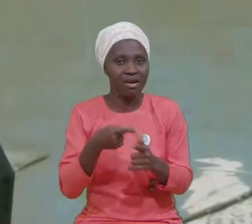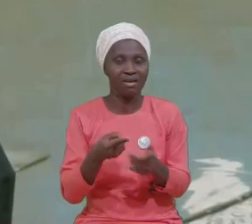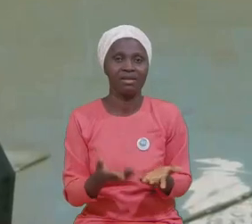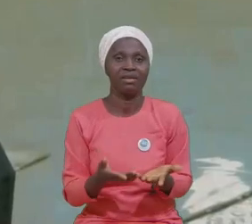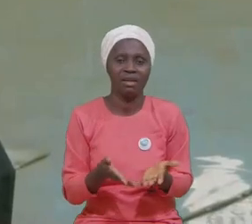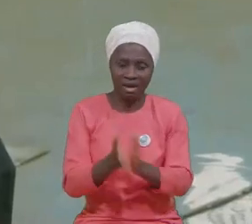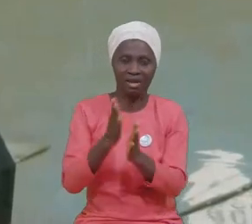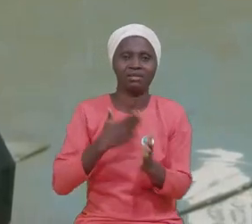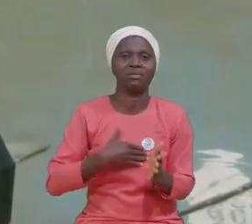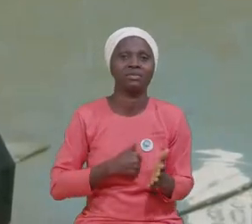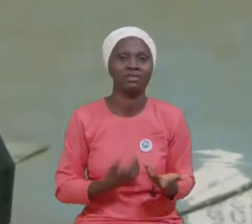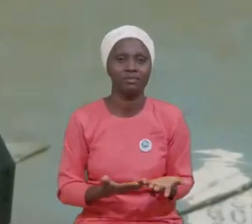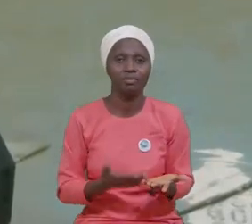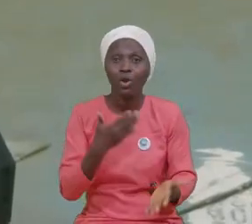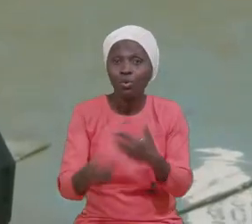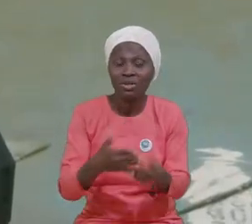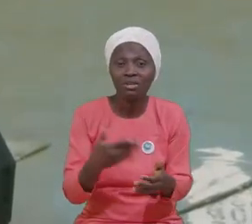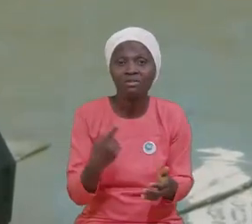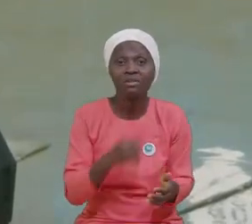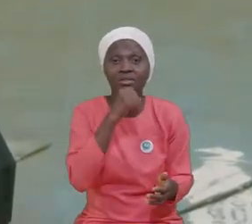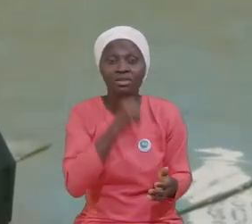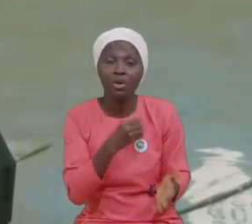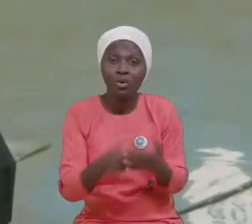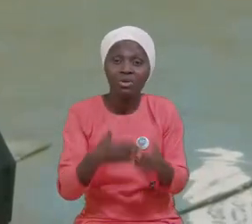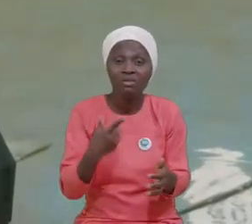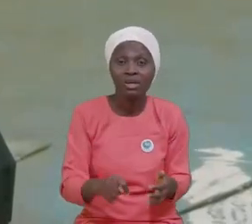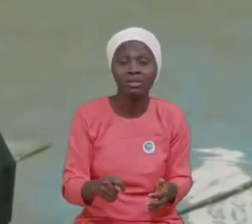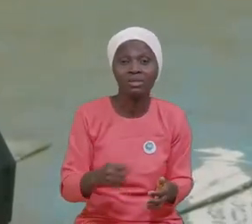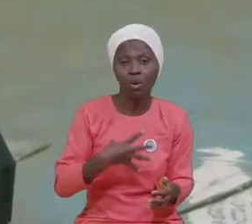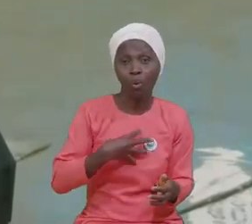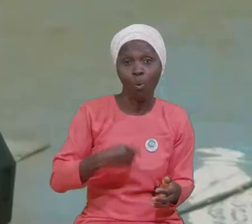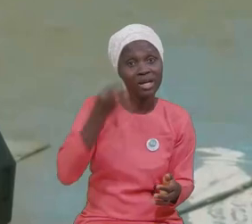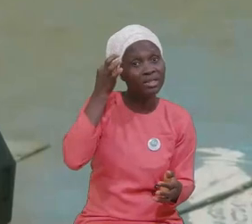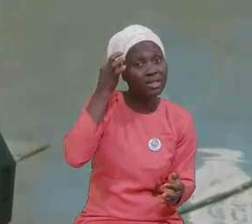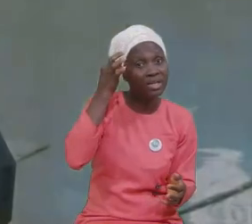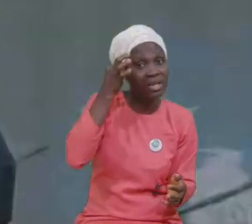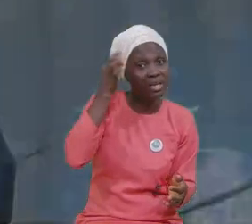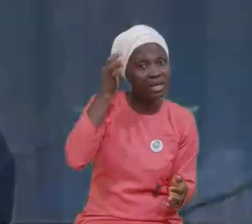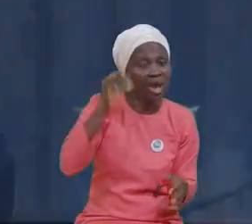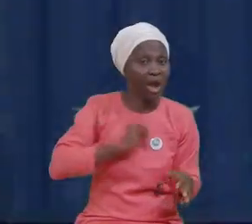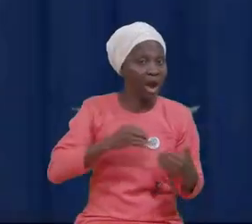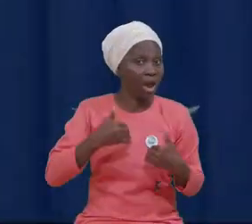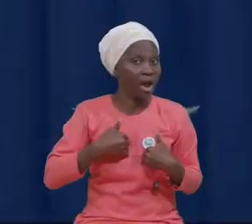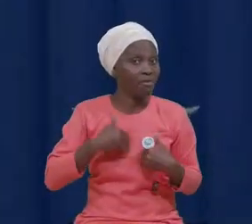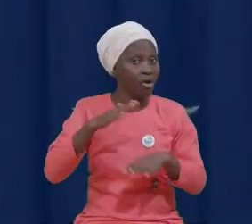soit l'âge, quels que soient les cheveux blancs que j'ai en haut là-bas,